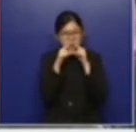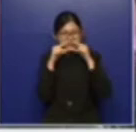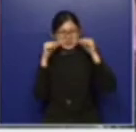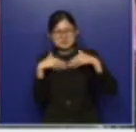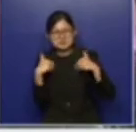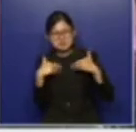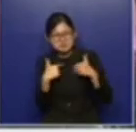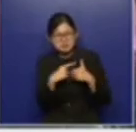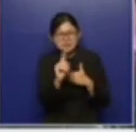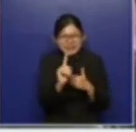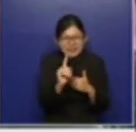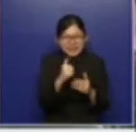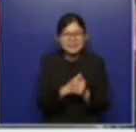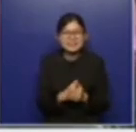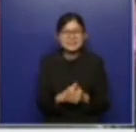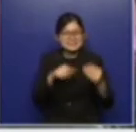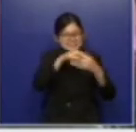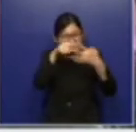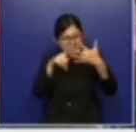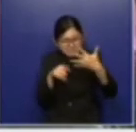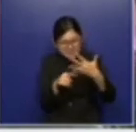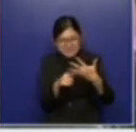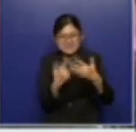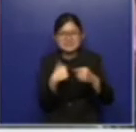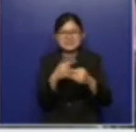เพราะฉะนั้น 4-5 ประเด็นครับ